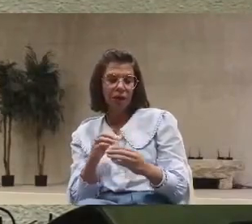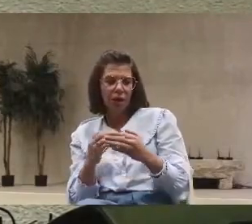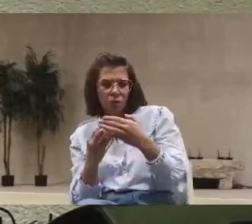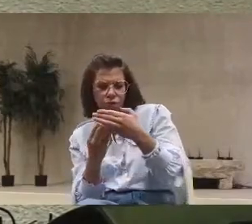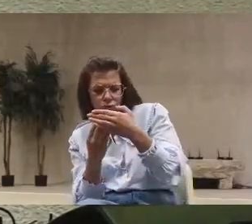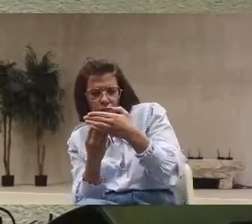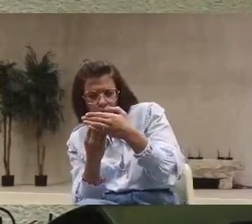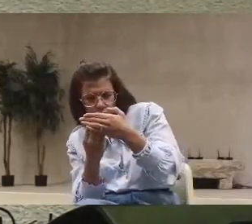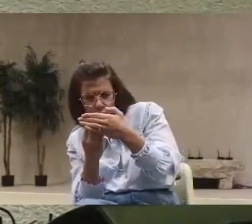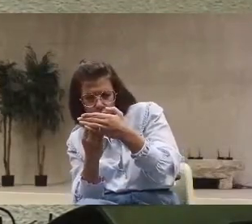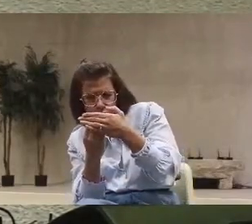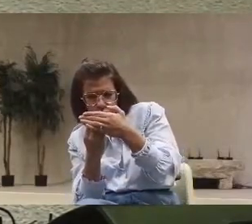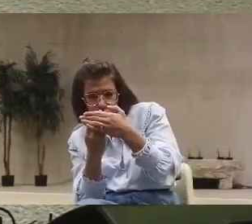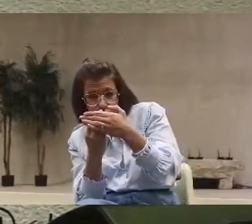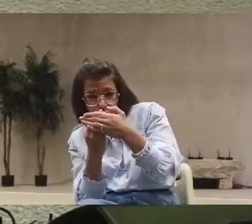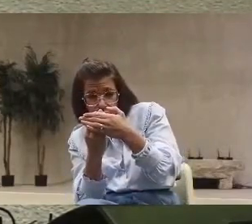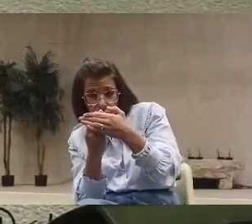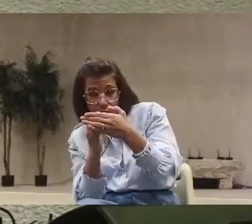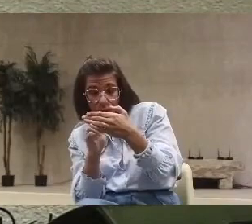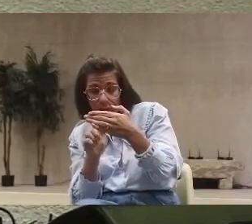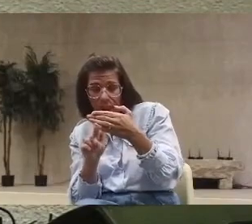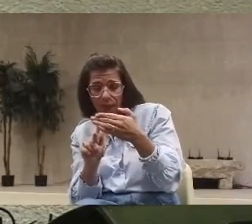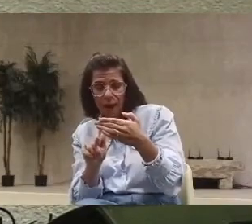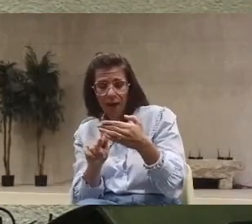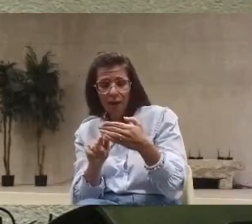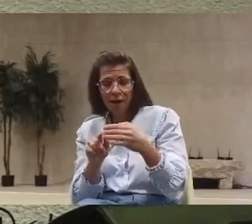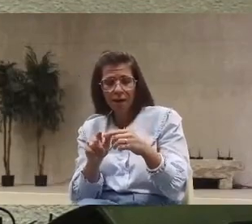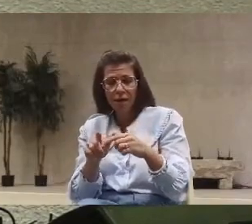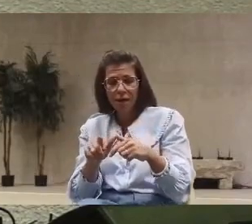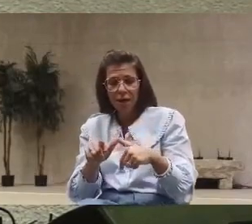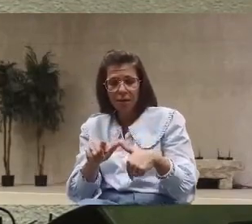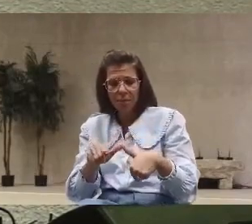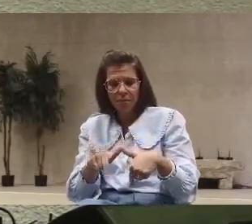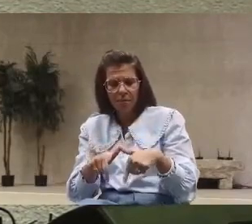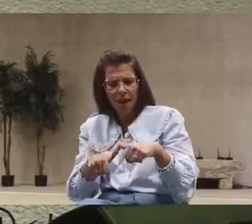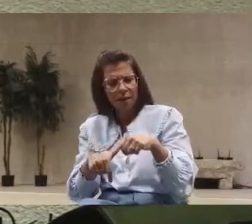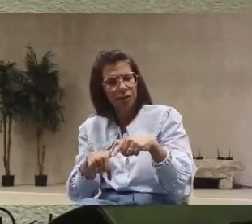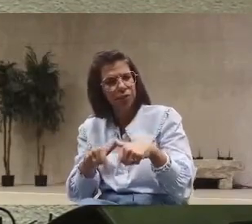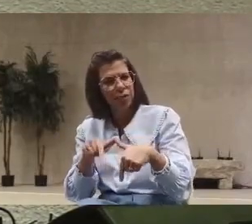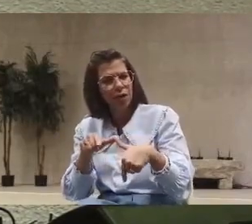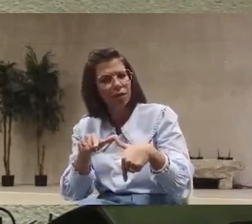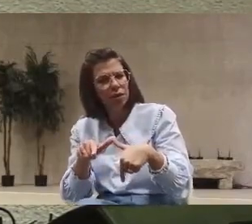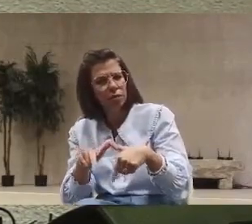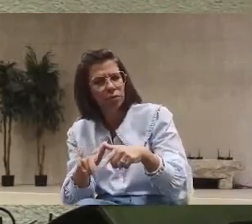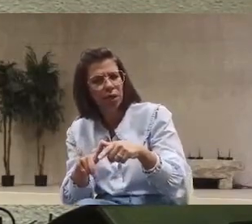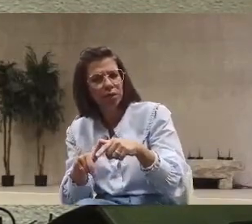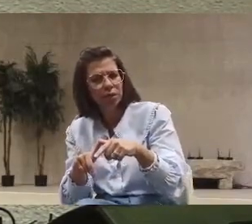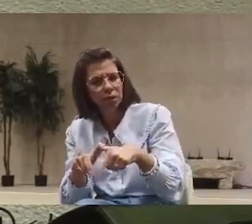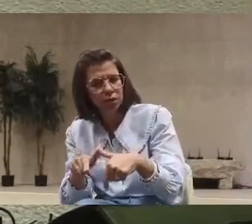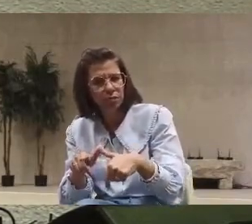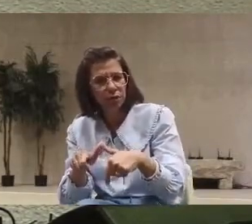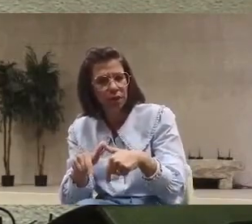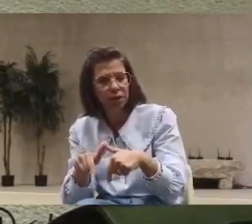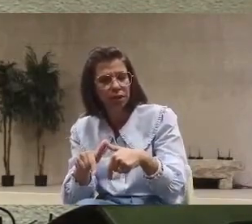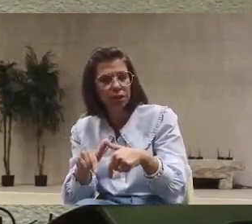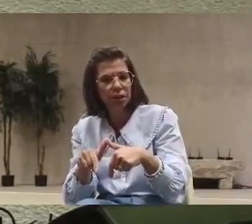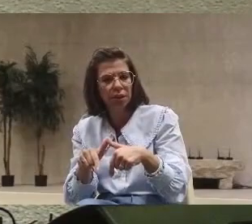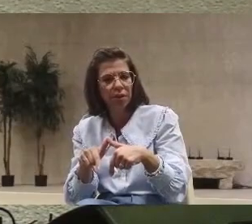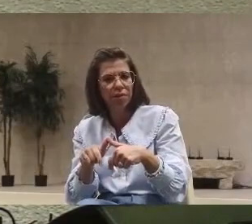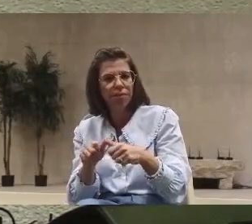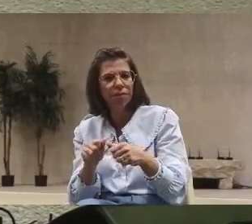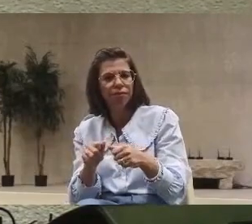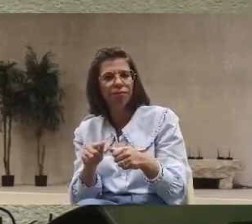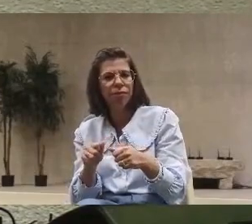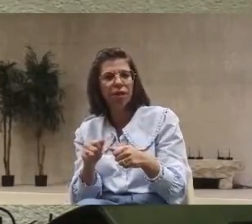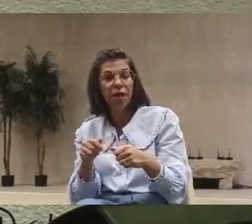et enterrée et en marchant elle voyait le film de sa vie déroulé